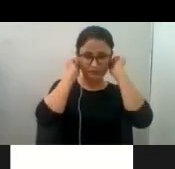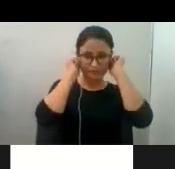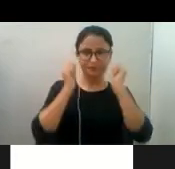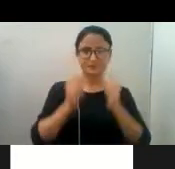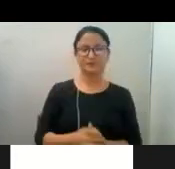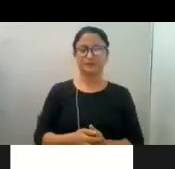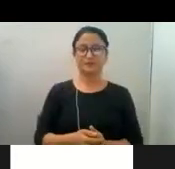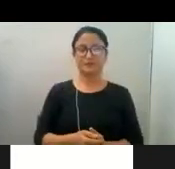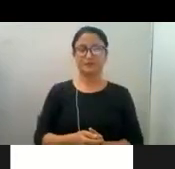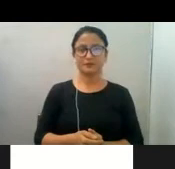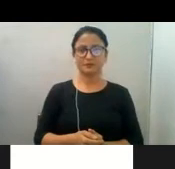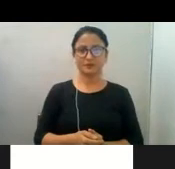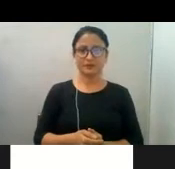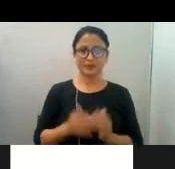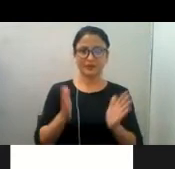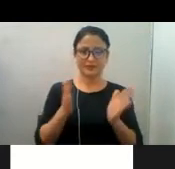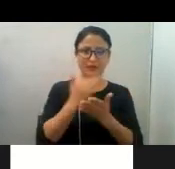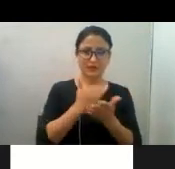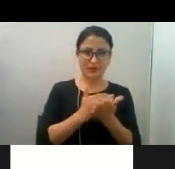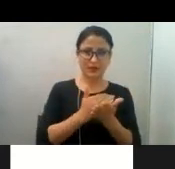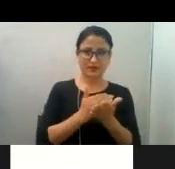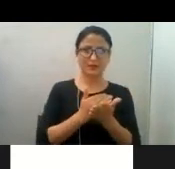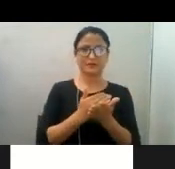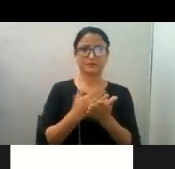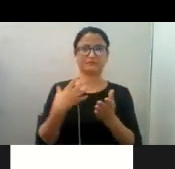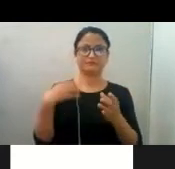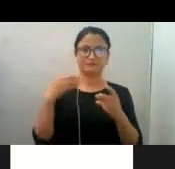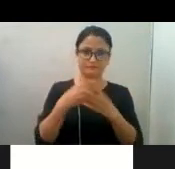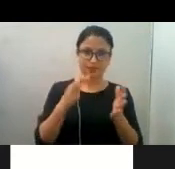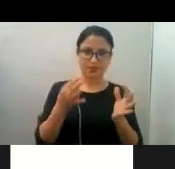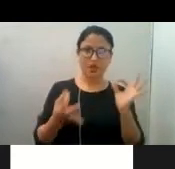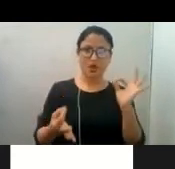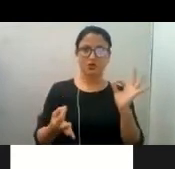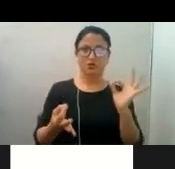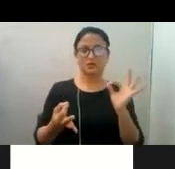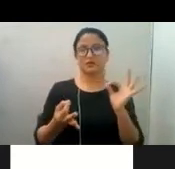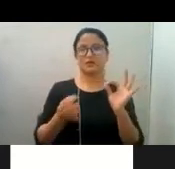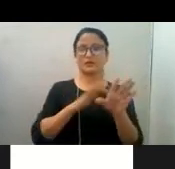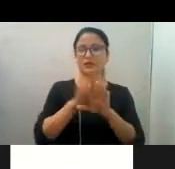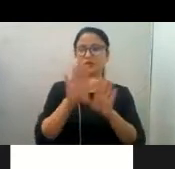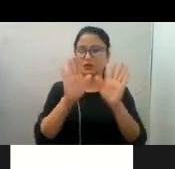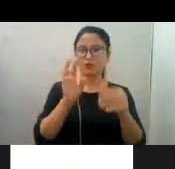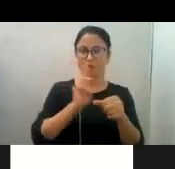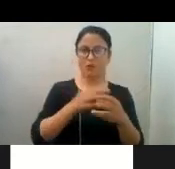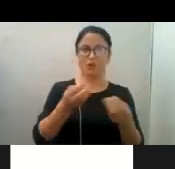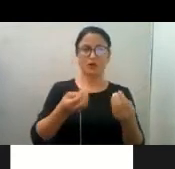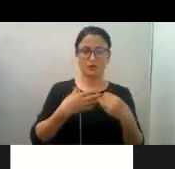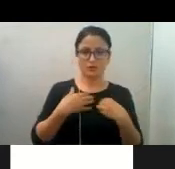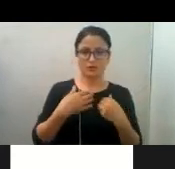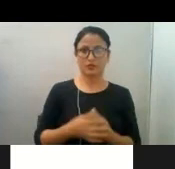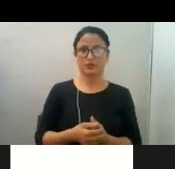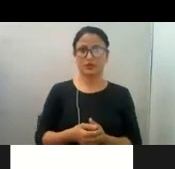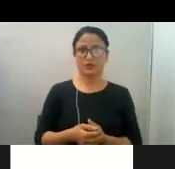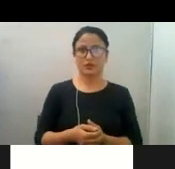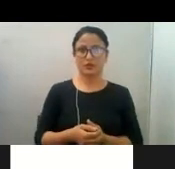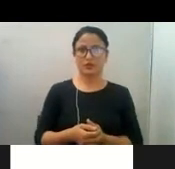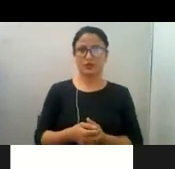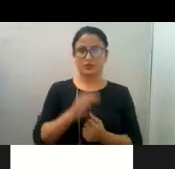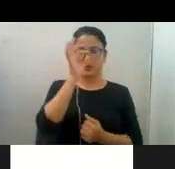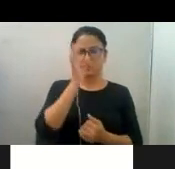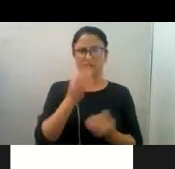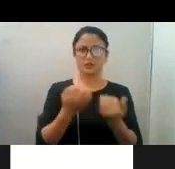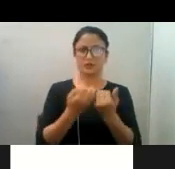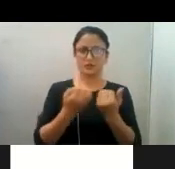हजुरहरूलाई एउटा सानो कार्यक्रममा थिएँ अनि लक्ष्मीजीलाई धेरै धेरै धन्यवाद यो मौका उहाँले मलाई दिनुभयो विशेष